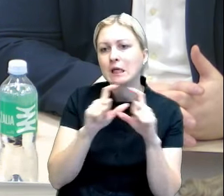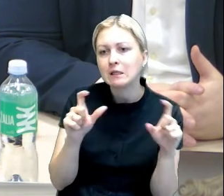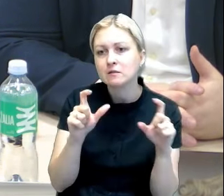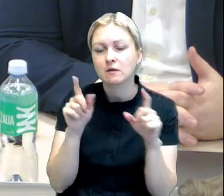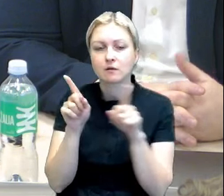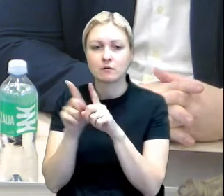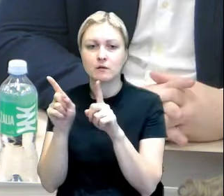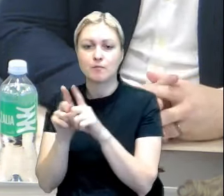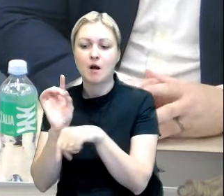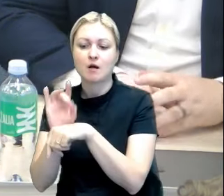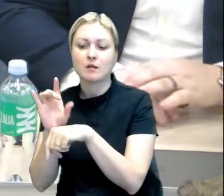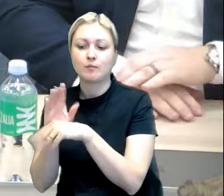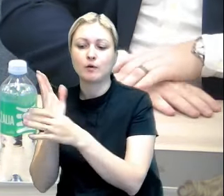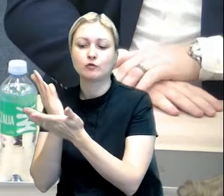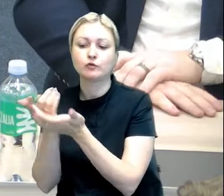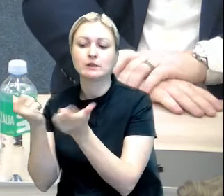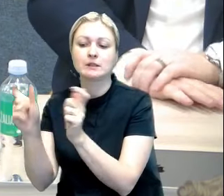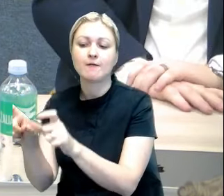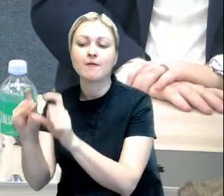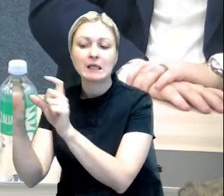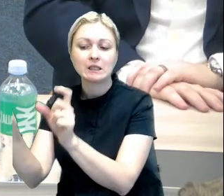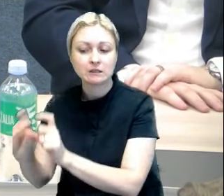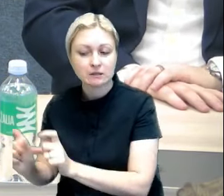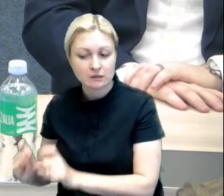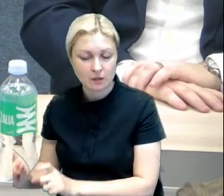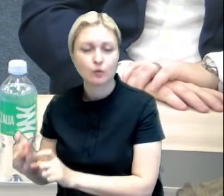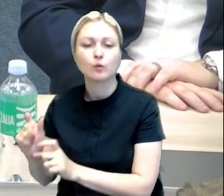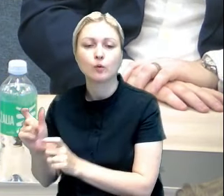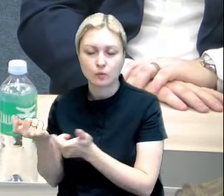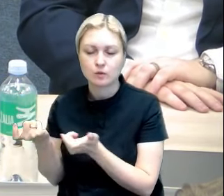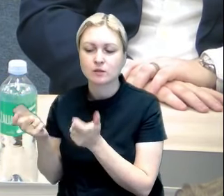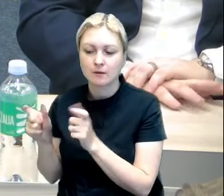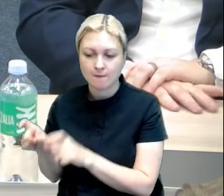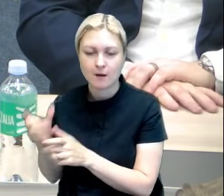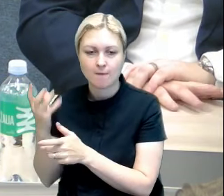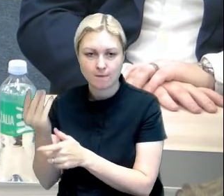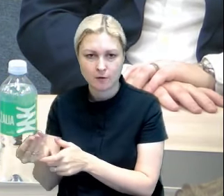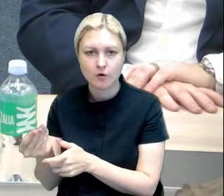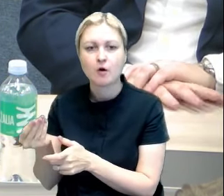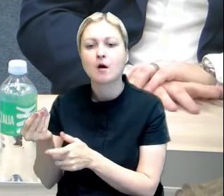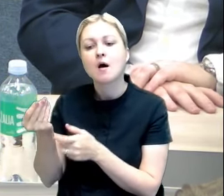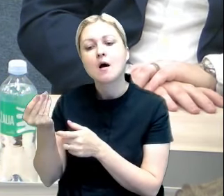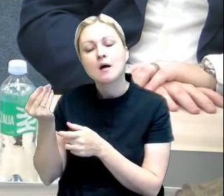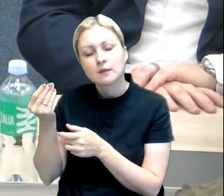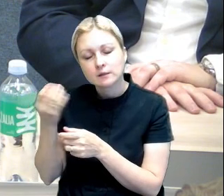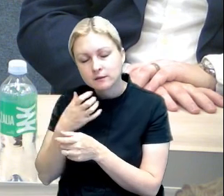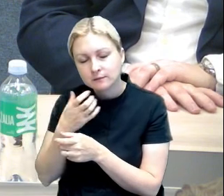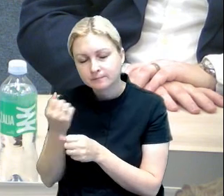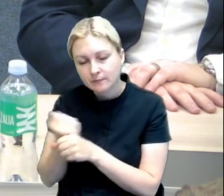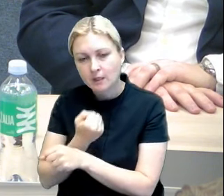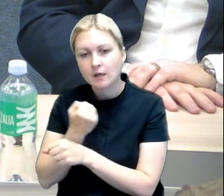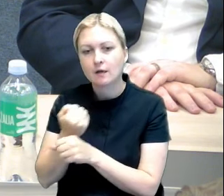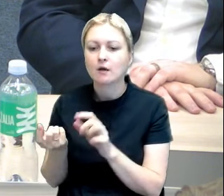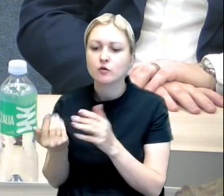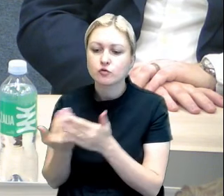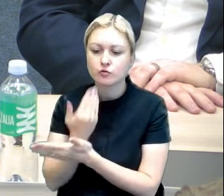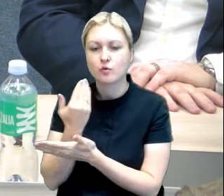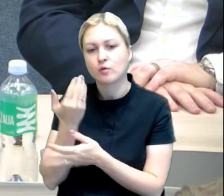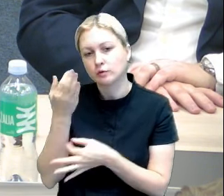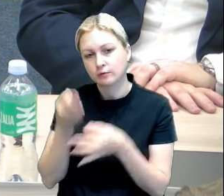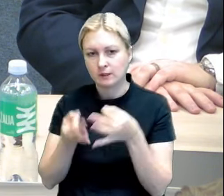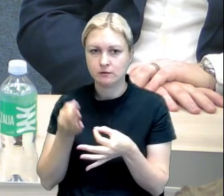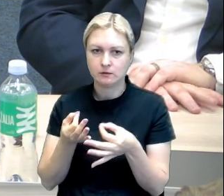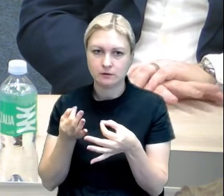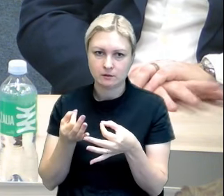klaipėdos savivaldybei priklausančių įstaigų vertėtų persvarstyt fundamentaliai ir jų ateitį